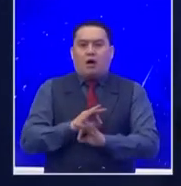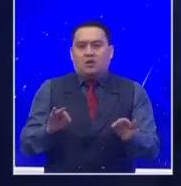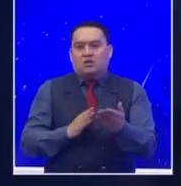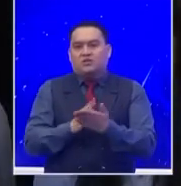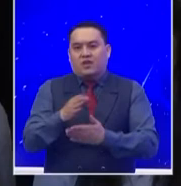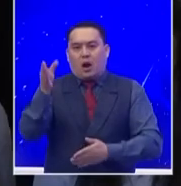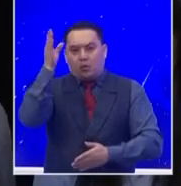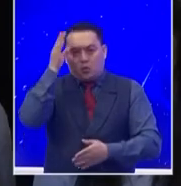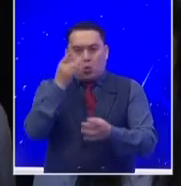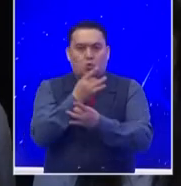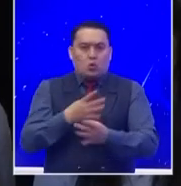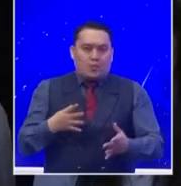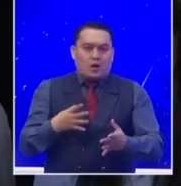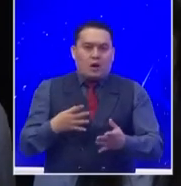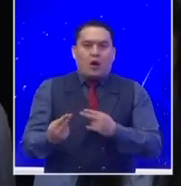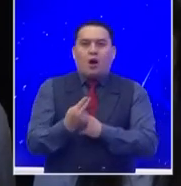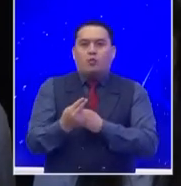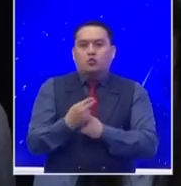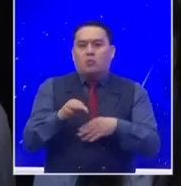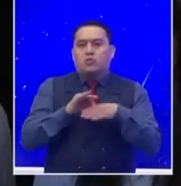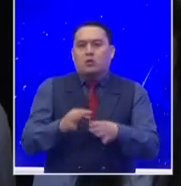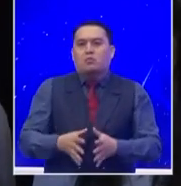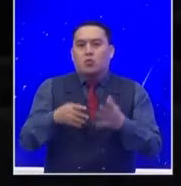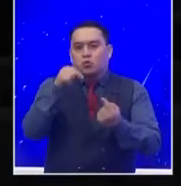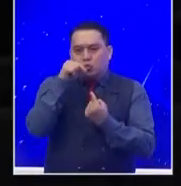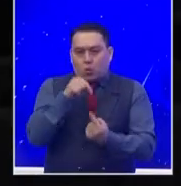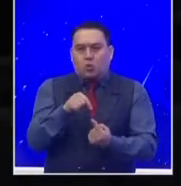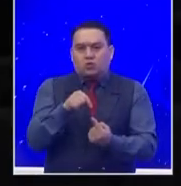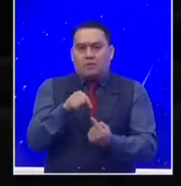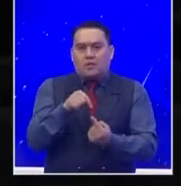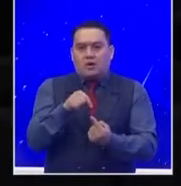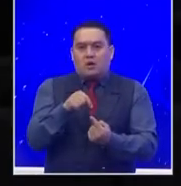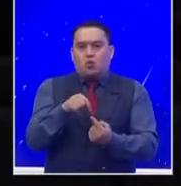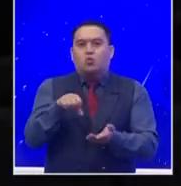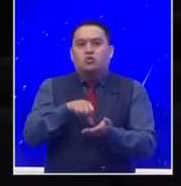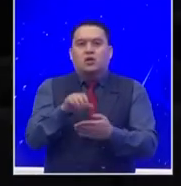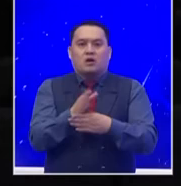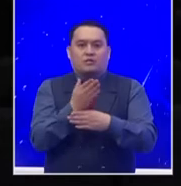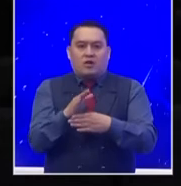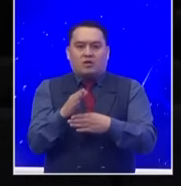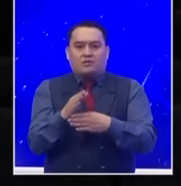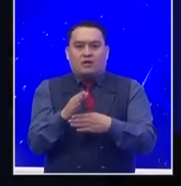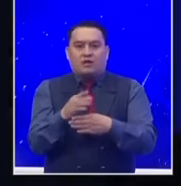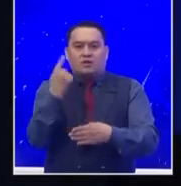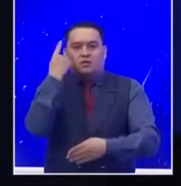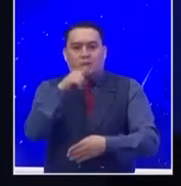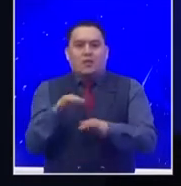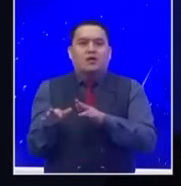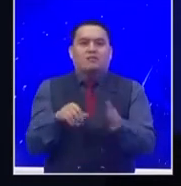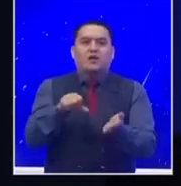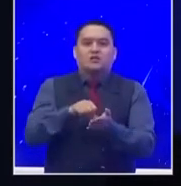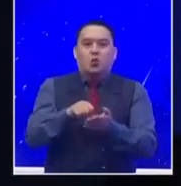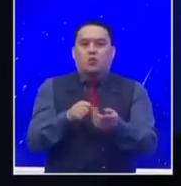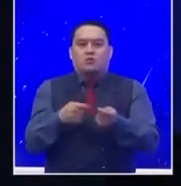сферах образования и культуры. Чтобы обучение прошло более точечно, участников поделят по отраслям. Инициатором мероприятия